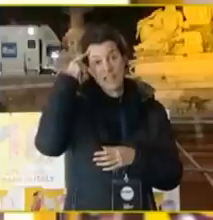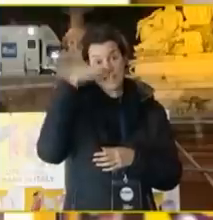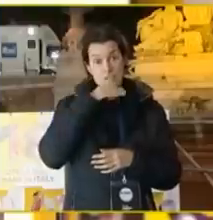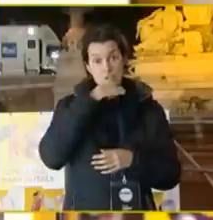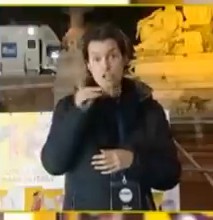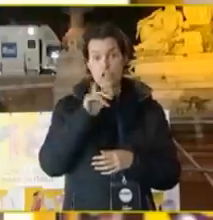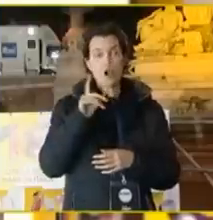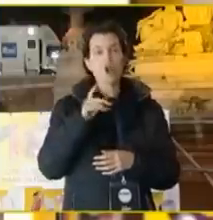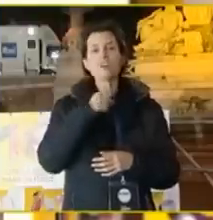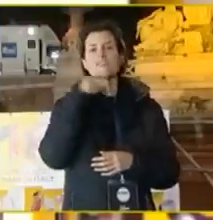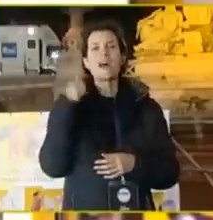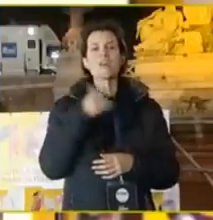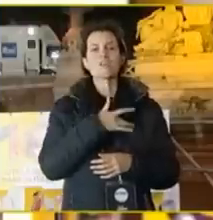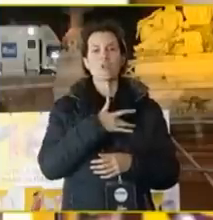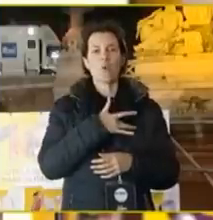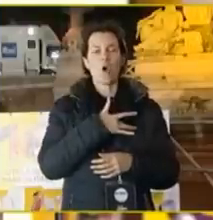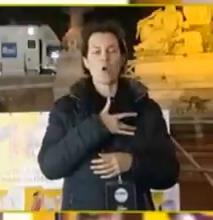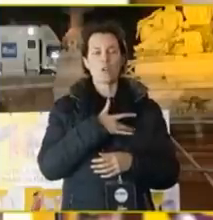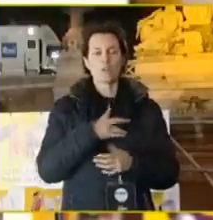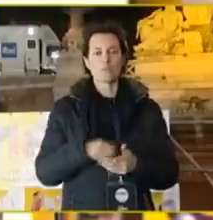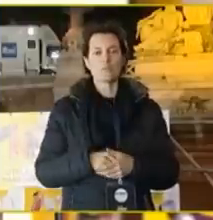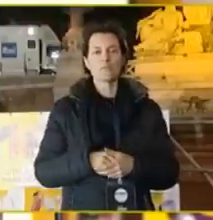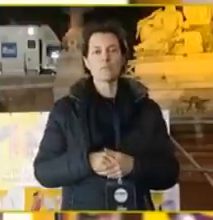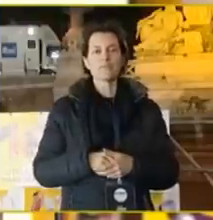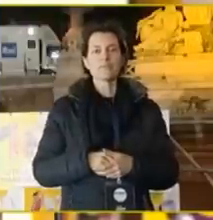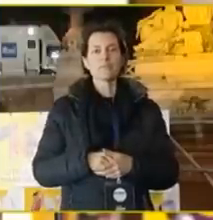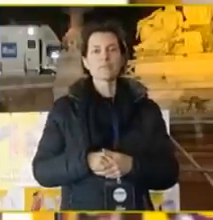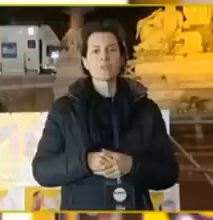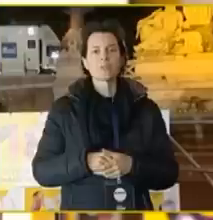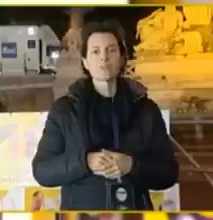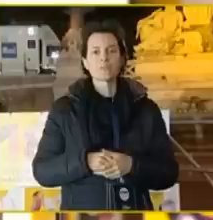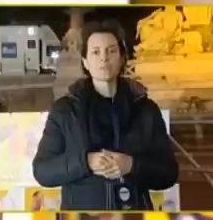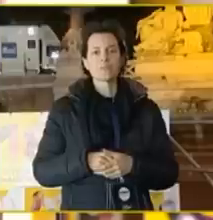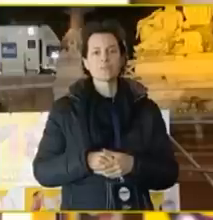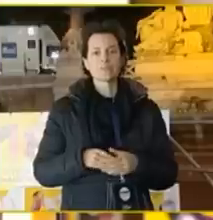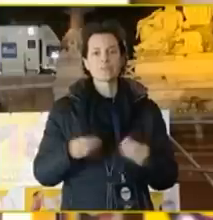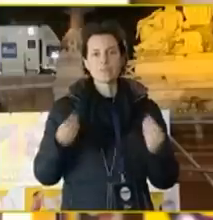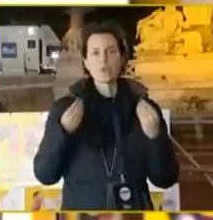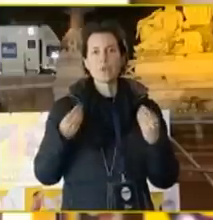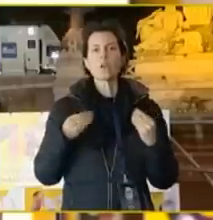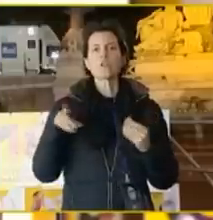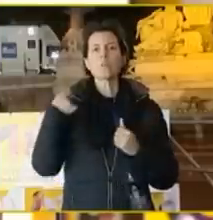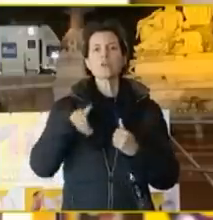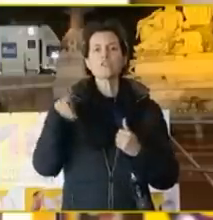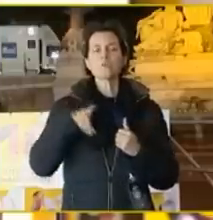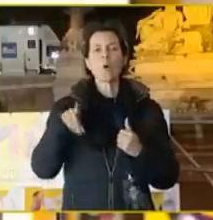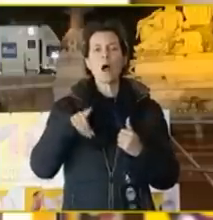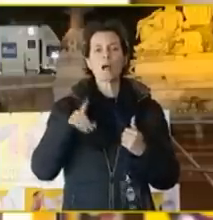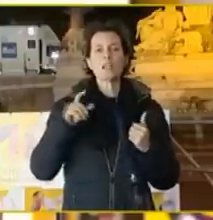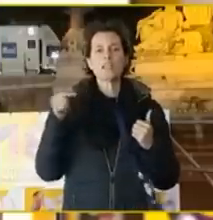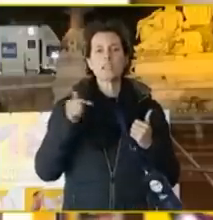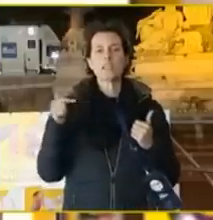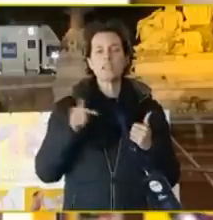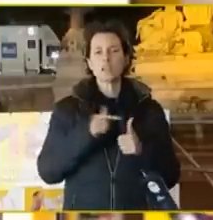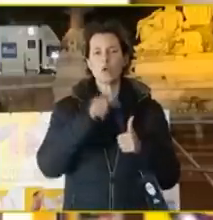cose, per fare le politiche pubbliche. Quando Pasquale Tridico, il professor Pasquale